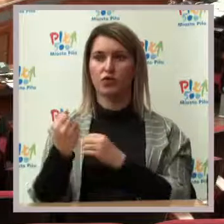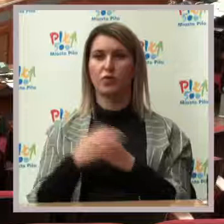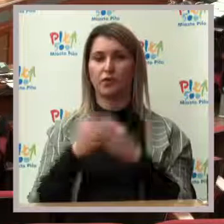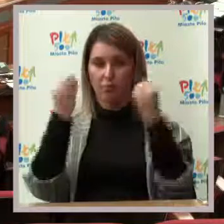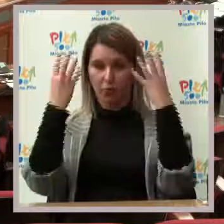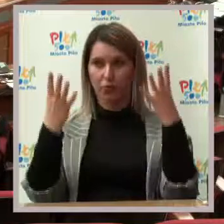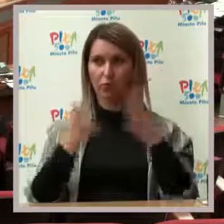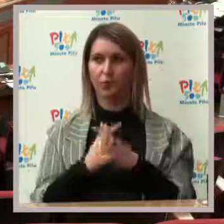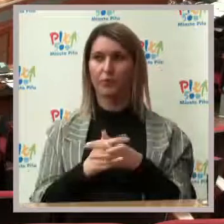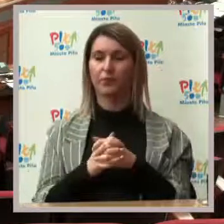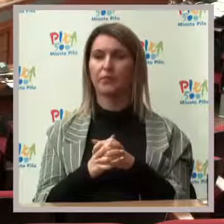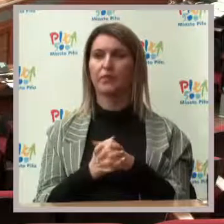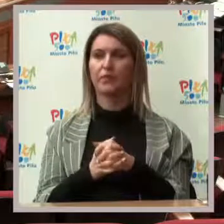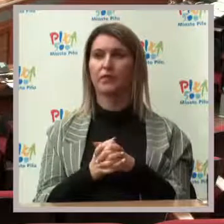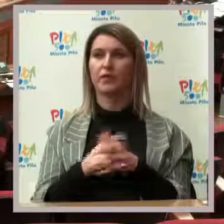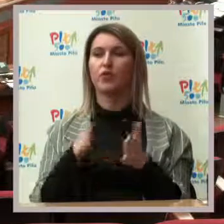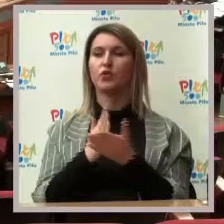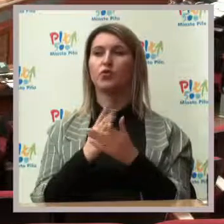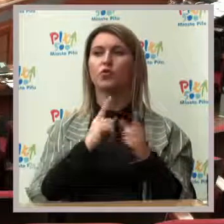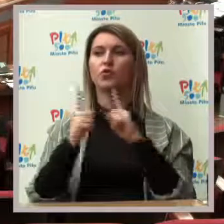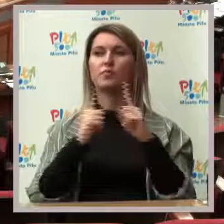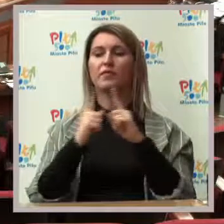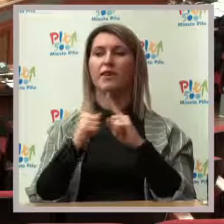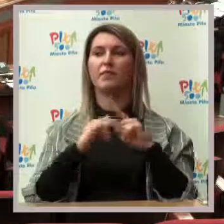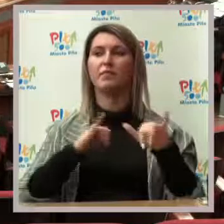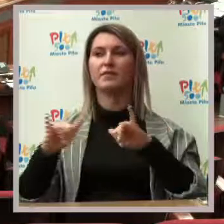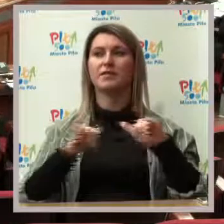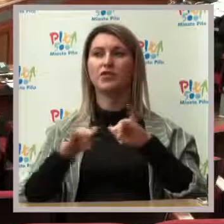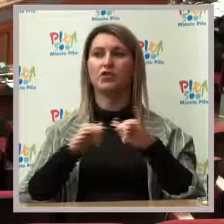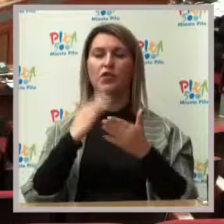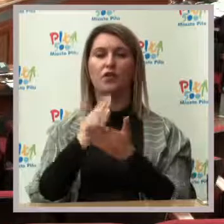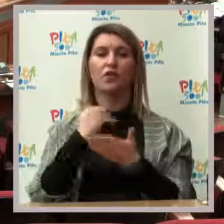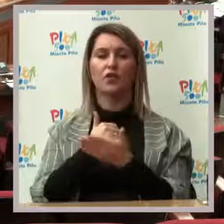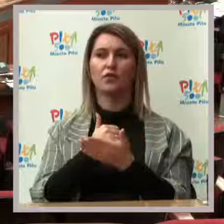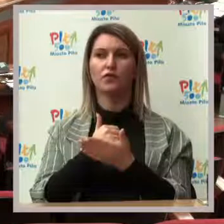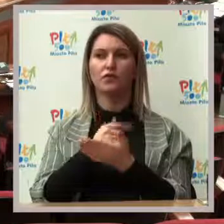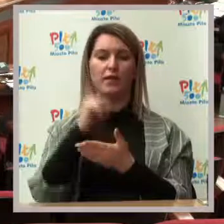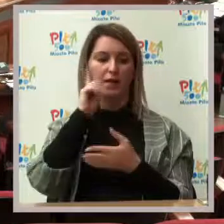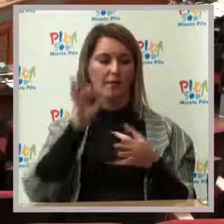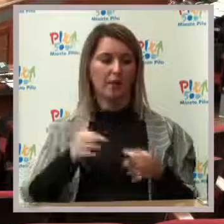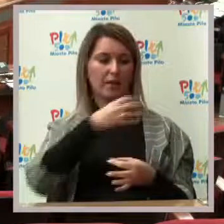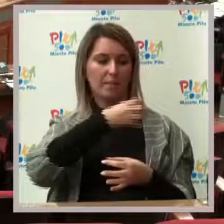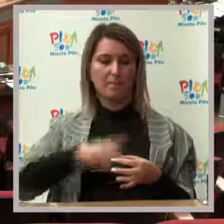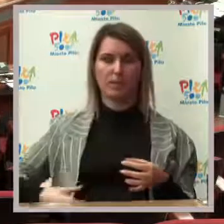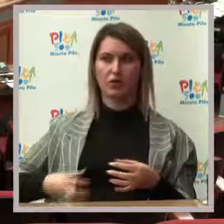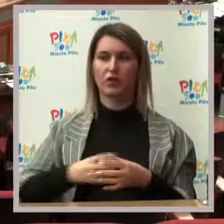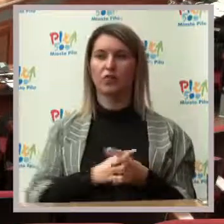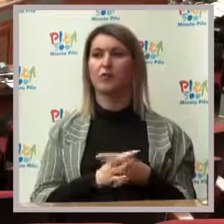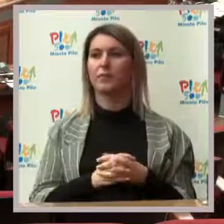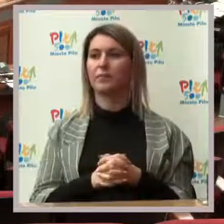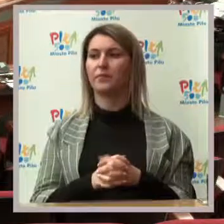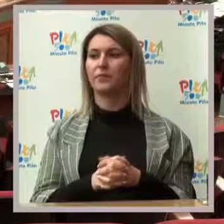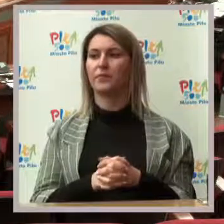kultury, i mam wstępne ustalenie z zarządem województwa, z panem marszałkiem,